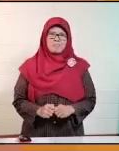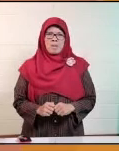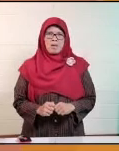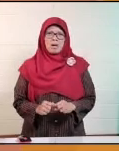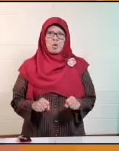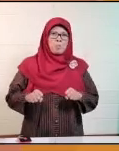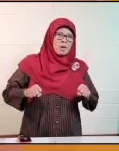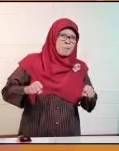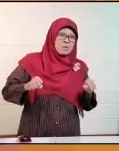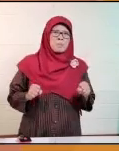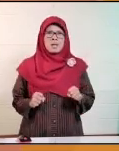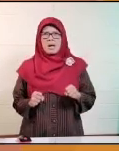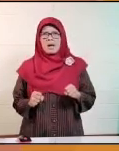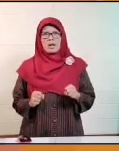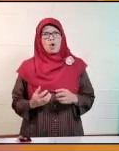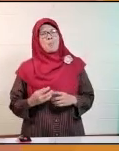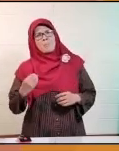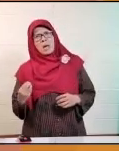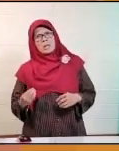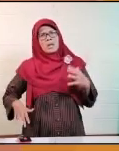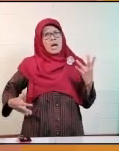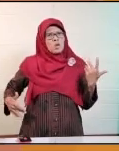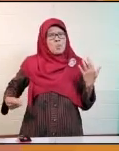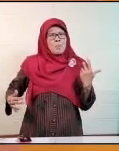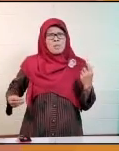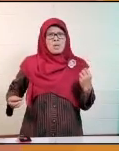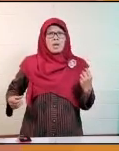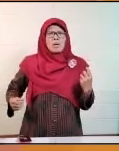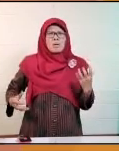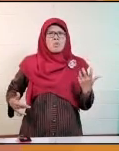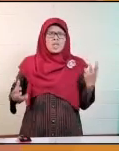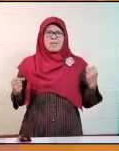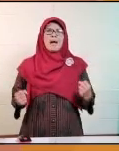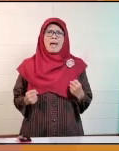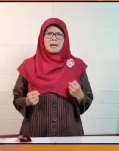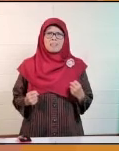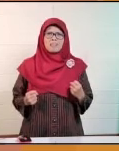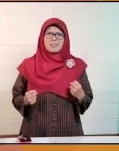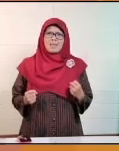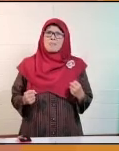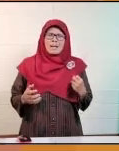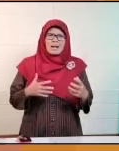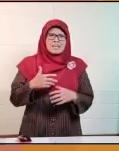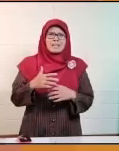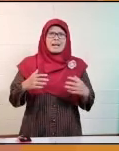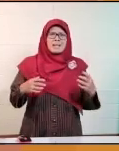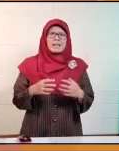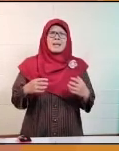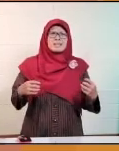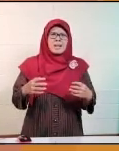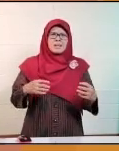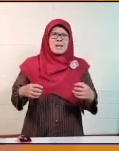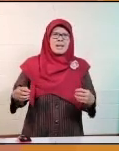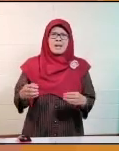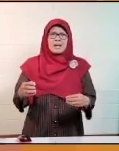wingame atau b bersepeda atau hobi menyanyi atau hobi main musik yang lain Mereka secara